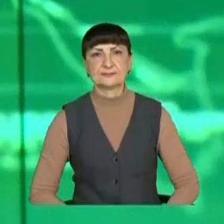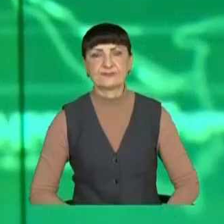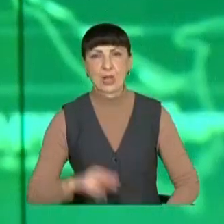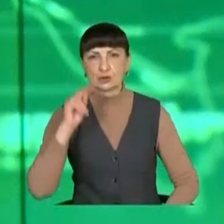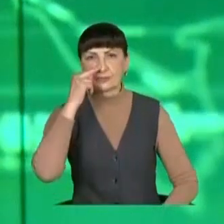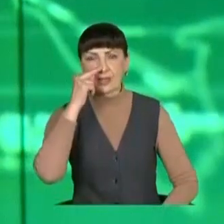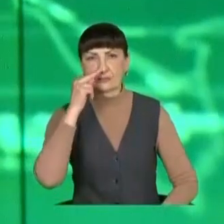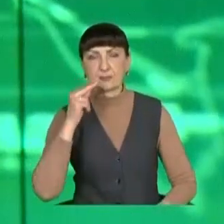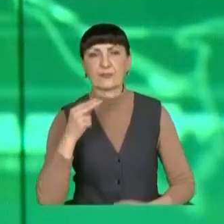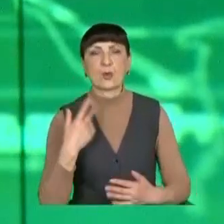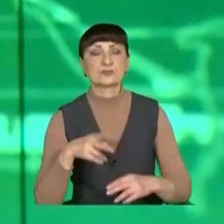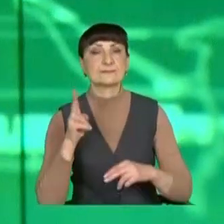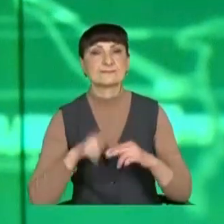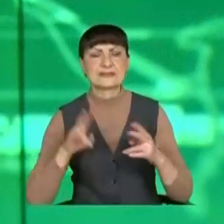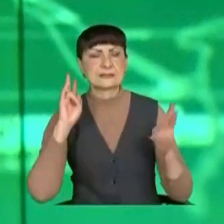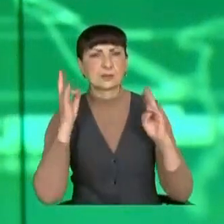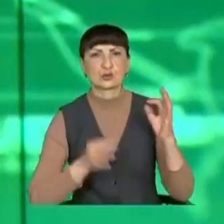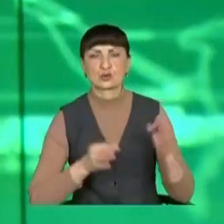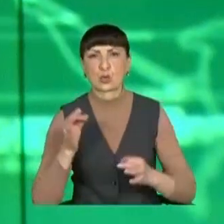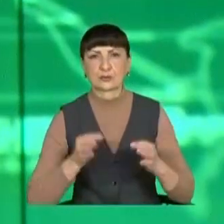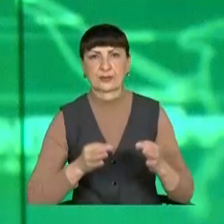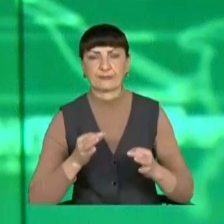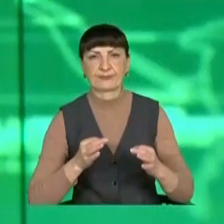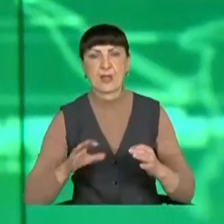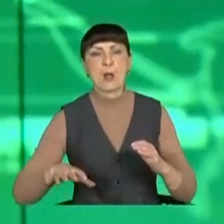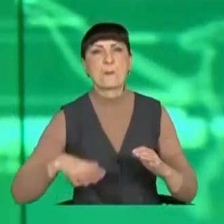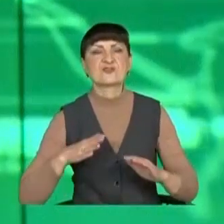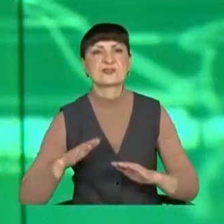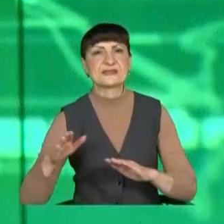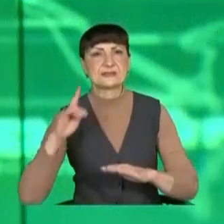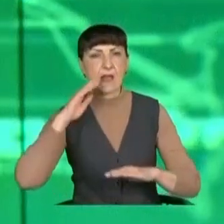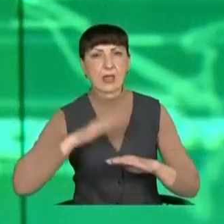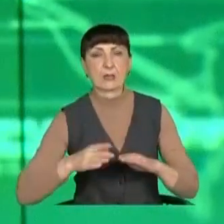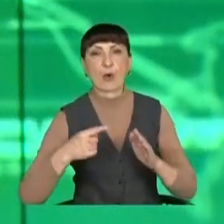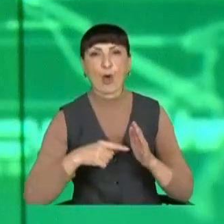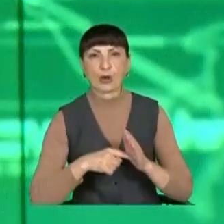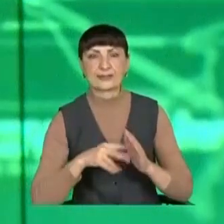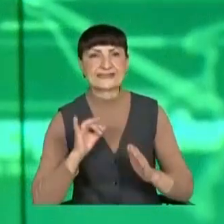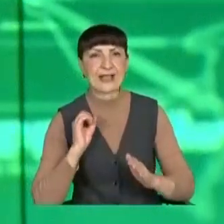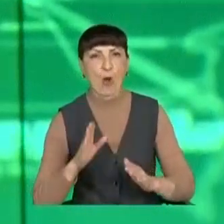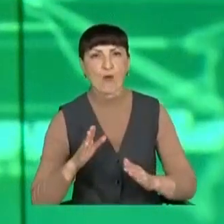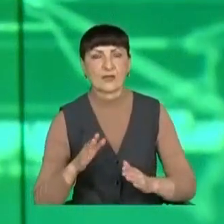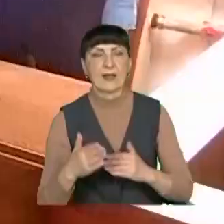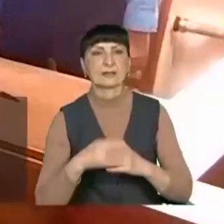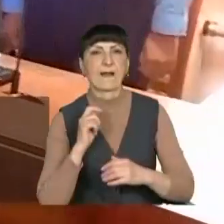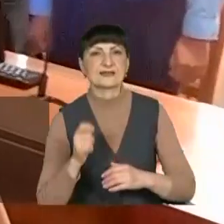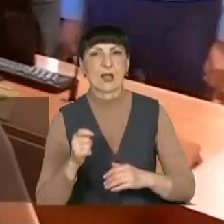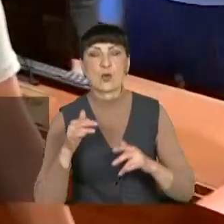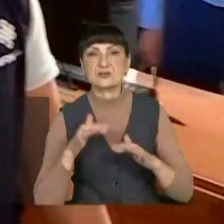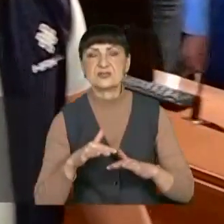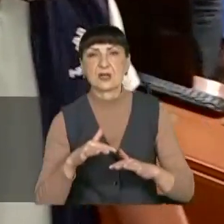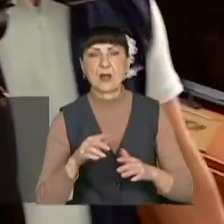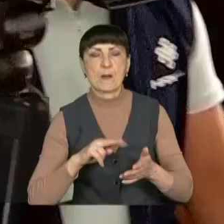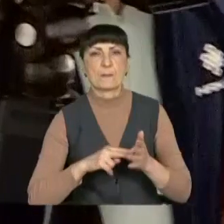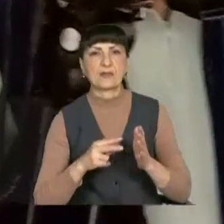В Шымкенте подошел к концу резонансный судебный процесс. Экс-заместителю акима города Максуту Исахову вынесли приговор по делу о покушении